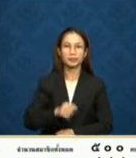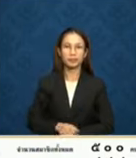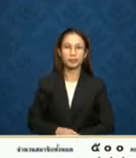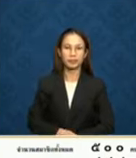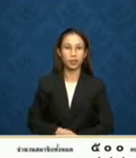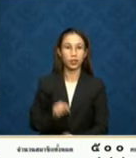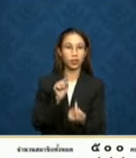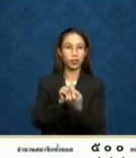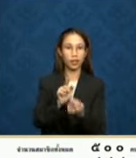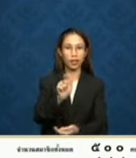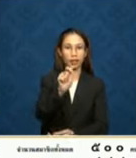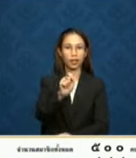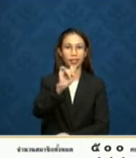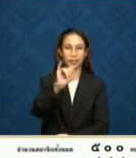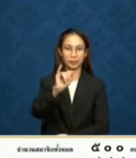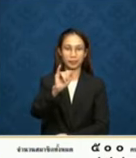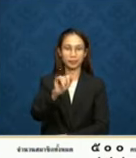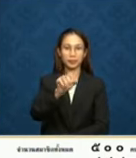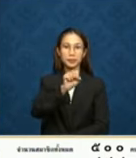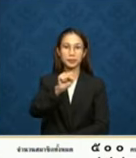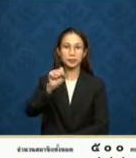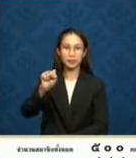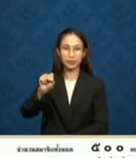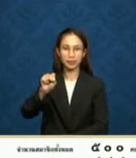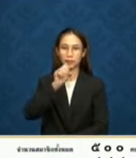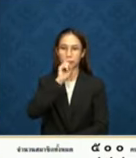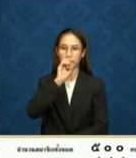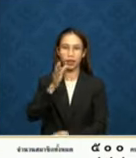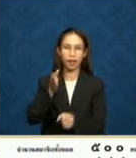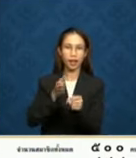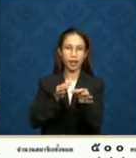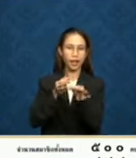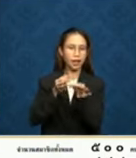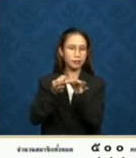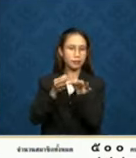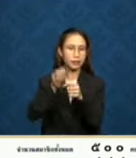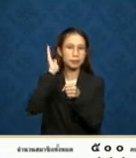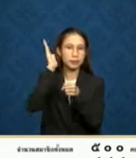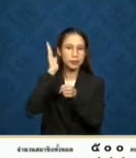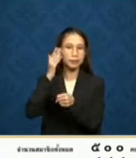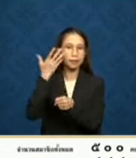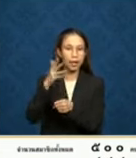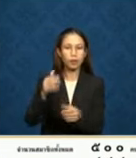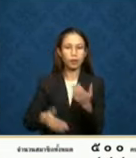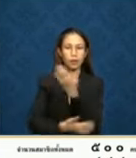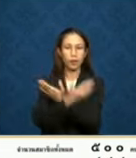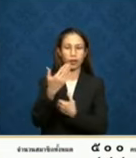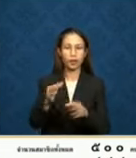จาก AI ครับสอสิทธพลได้อภิปรายเว้วัก่อนแล้วครั